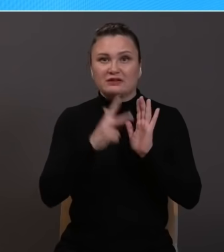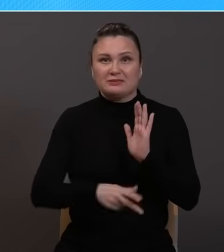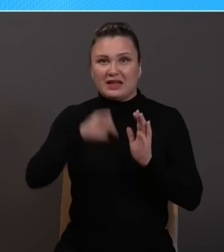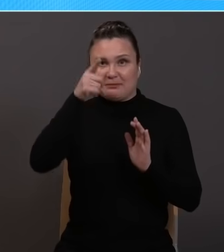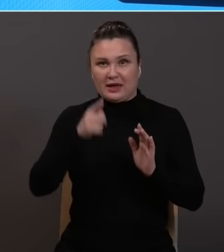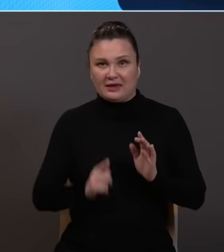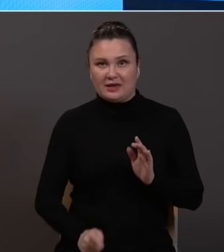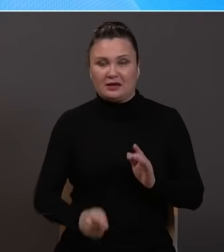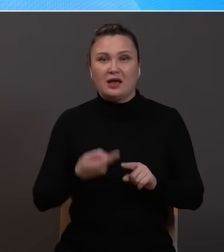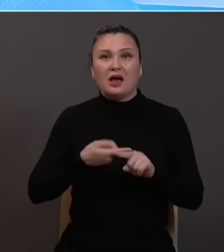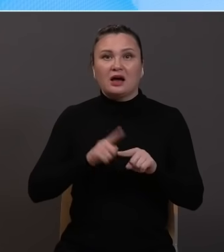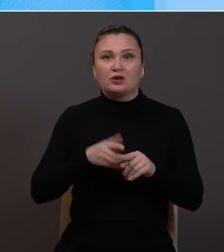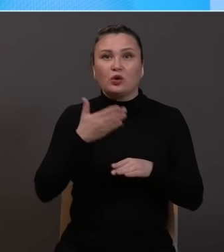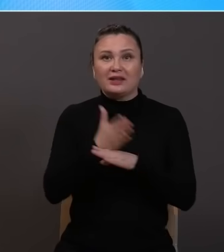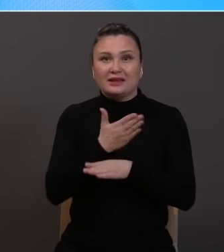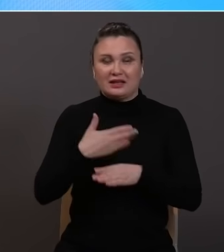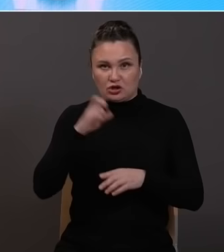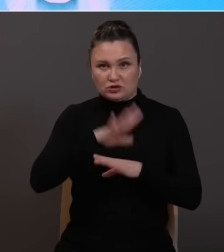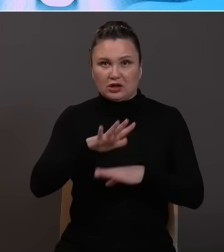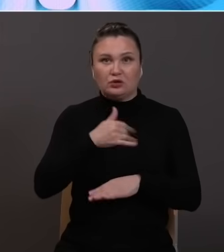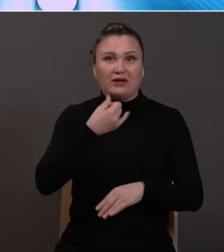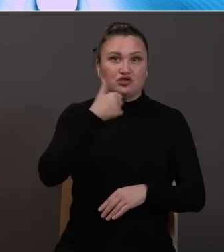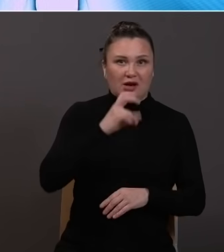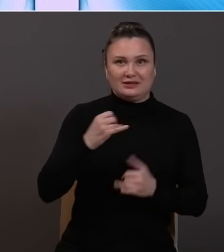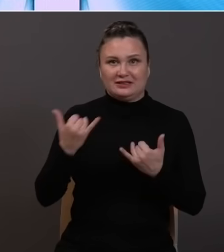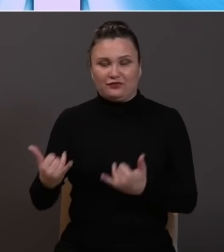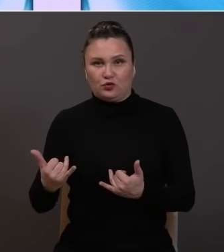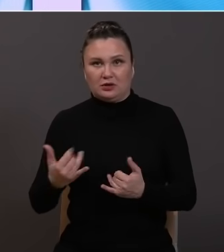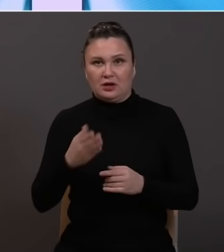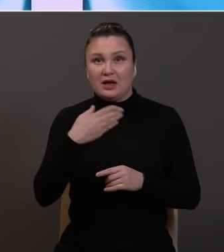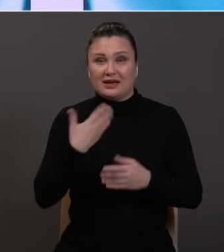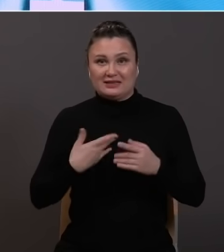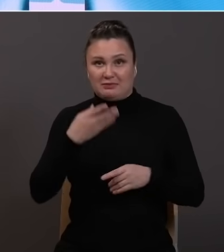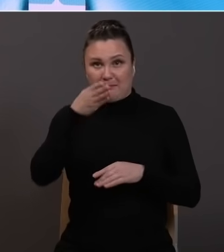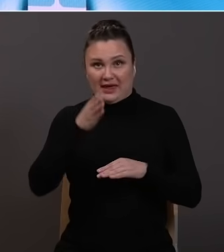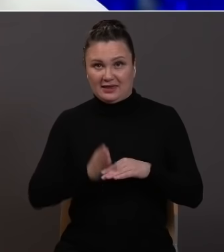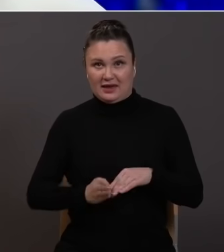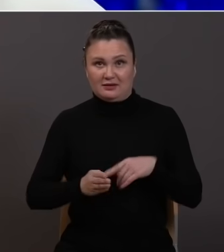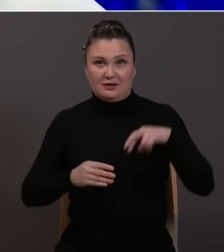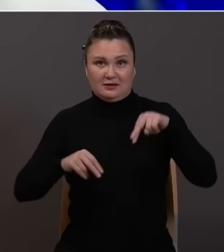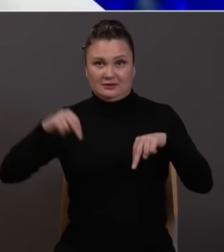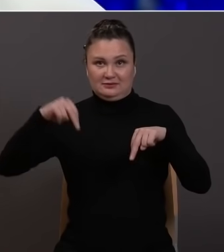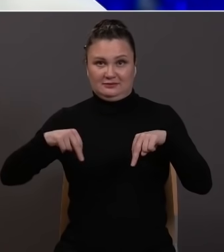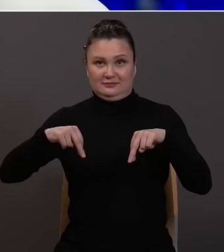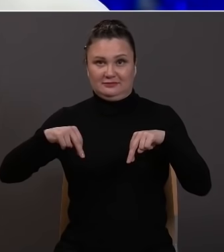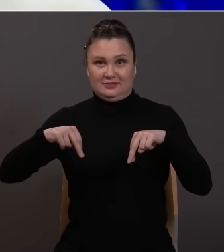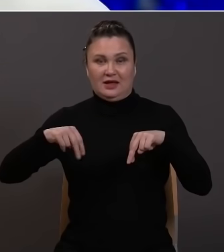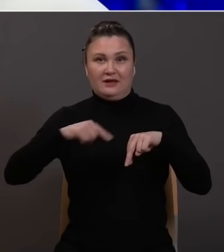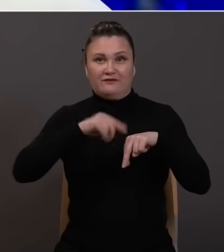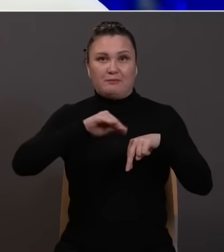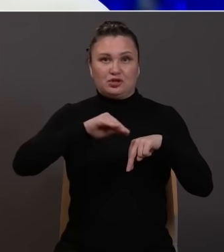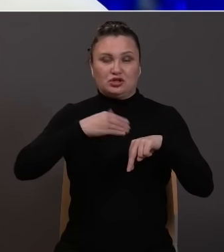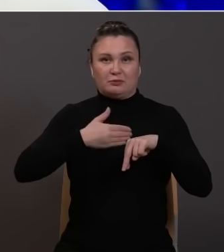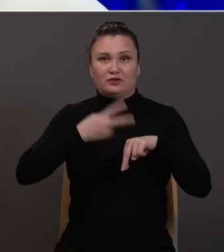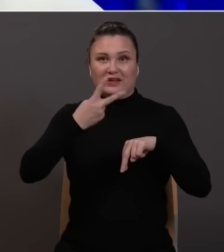делит нашу страну на вчера и сегодня. То есть если вы стоите за меридианом, а я здесь, и мы одновременно с вами пишем какую-то информацию, вы пишете